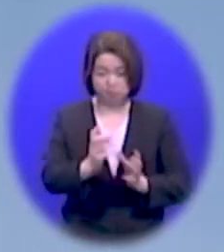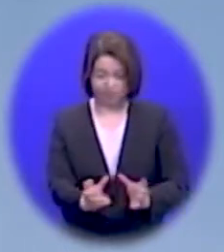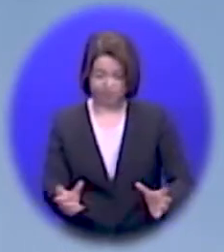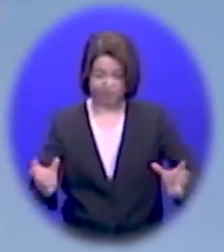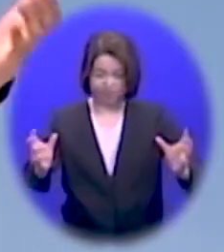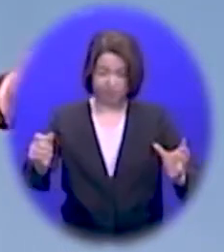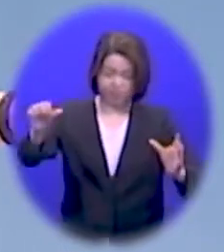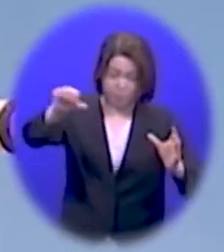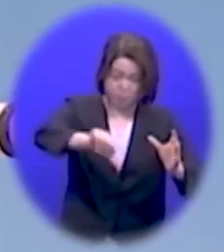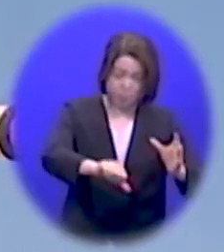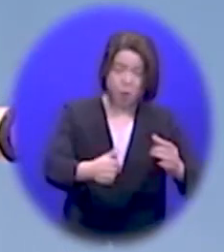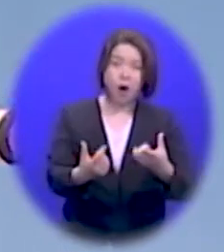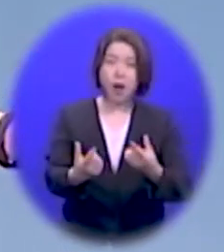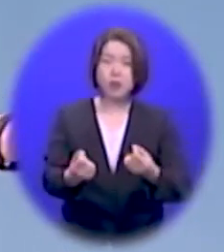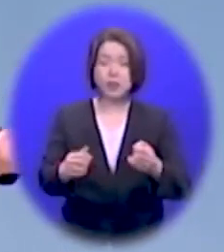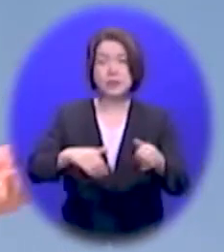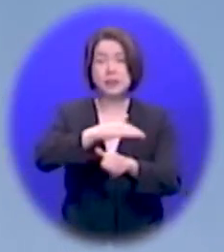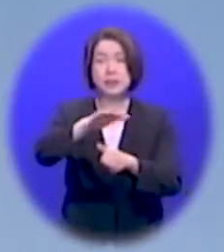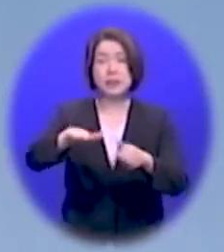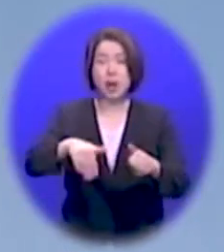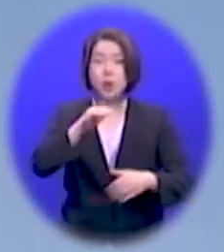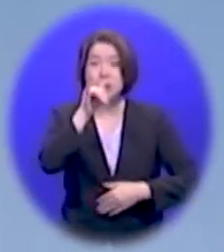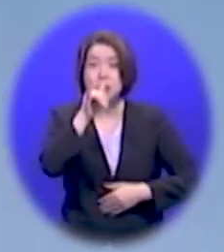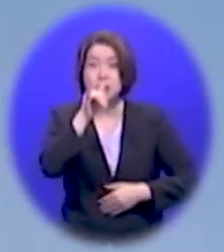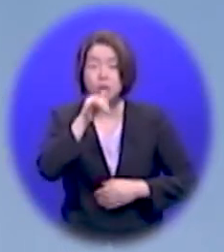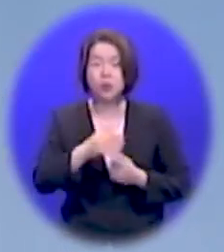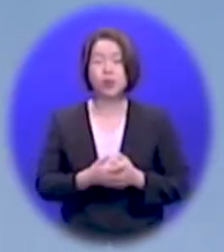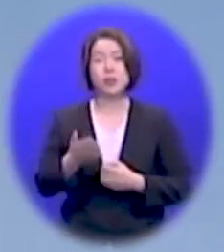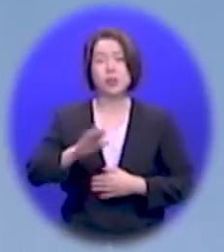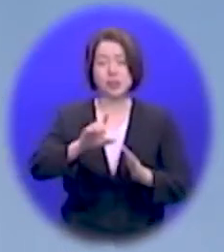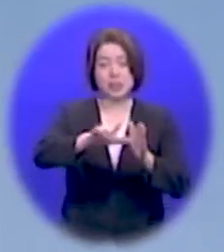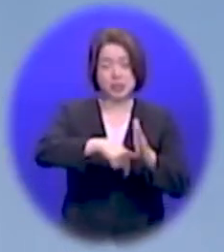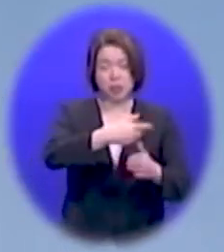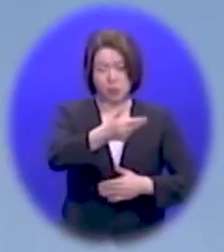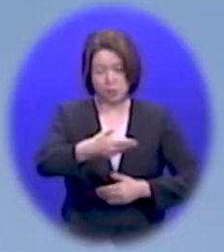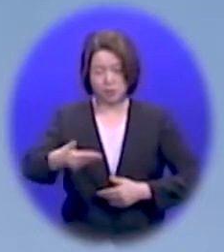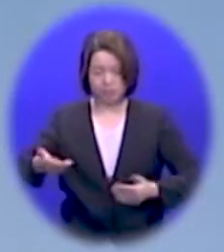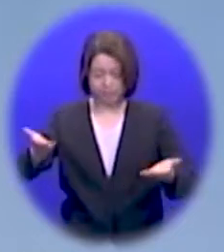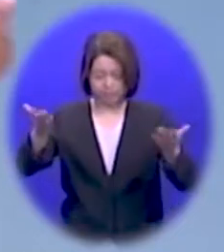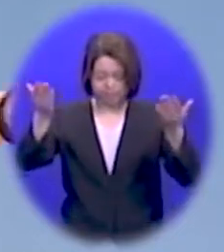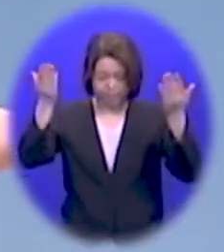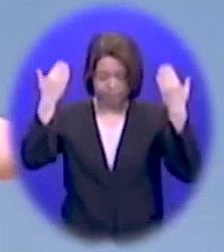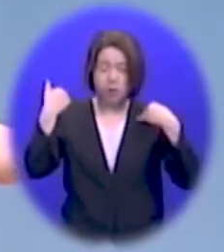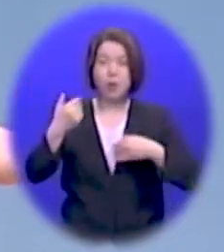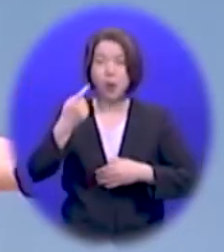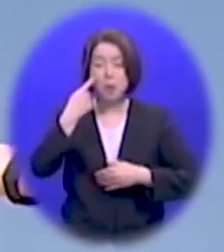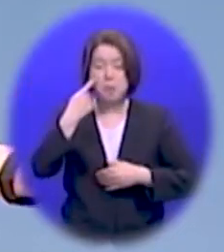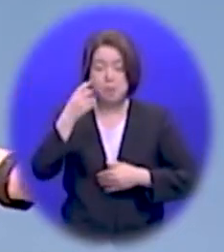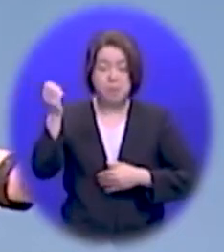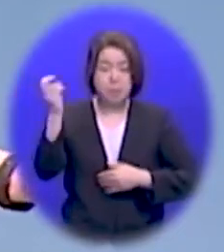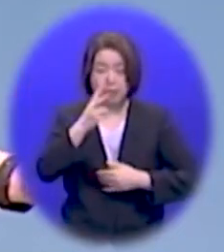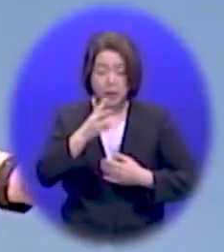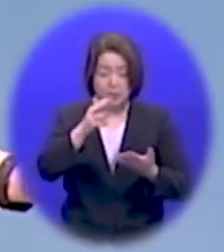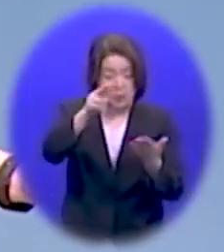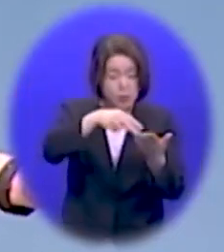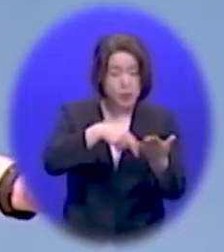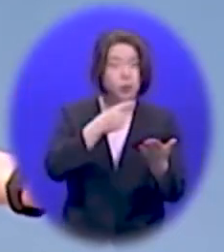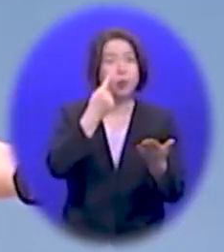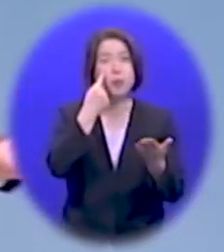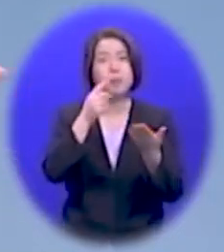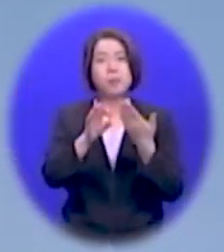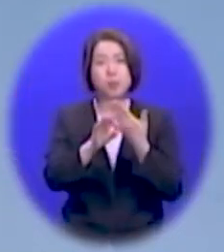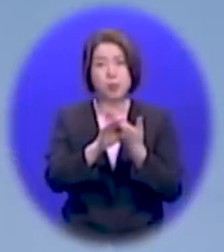반드시 있잖아요 근데 여러분 세월이 지나고 난 다음에 지나간 일기를 한번 다시 읽어 보게 되면